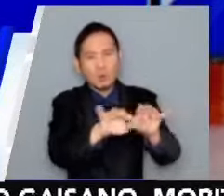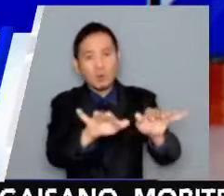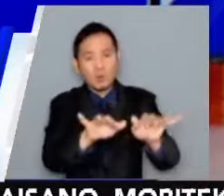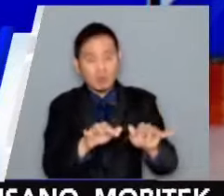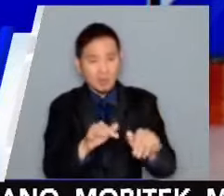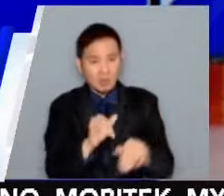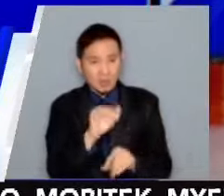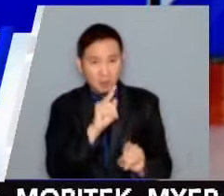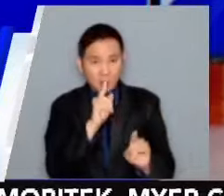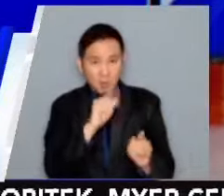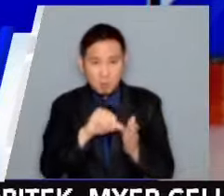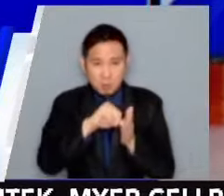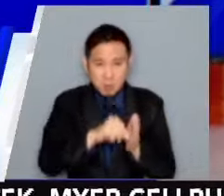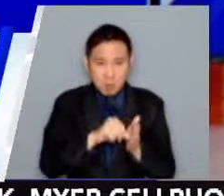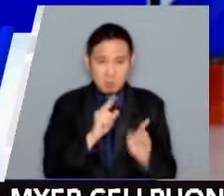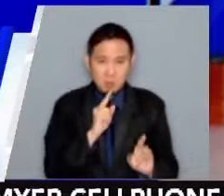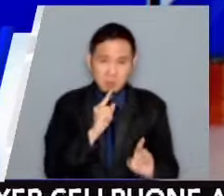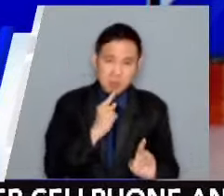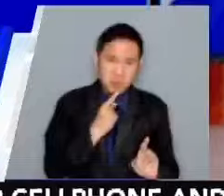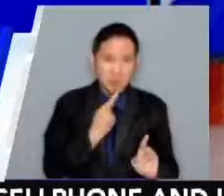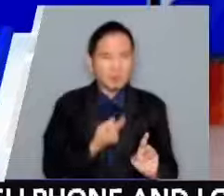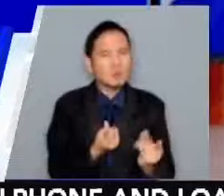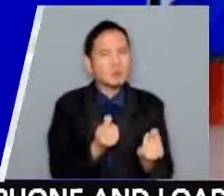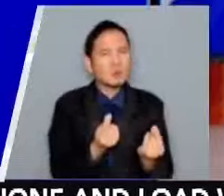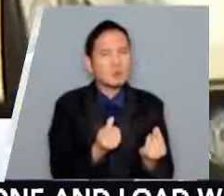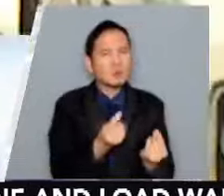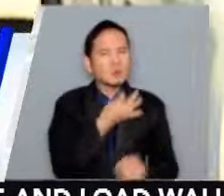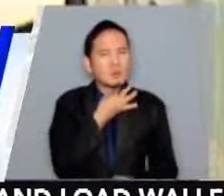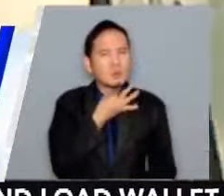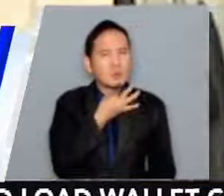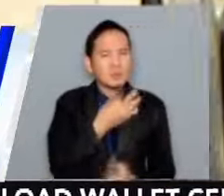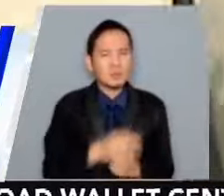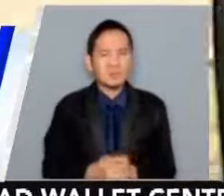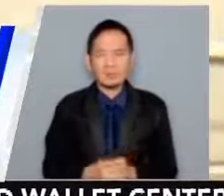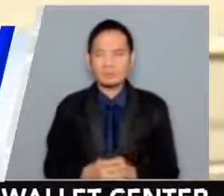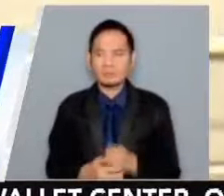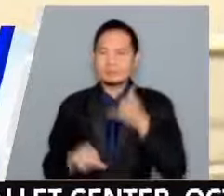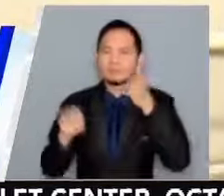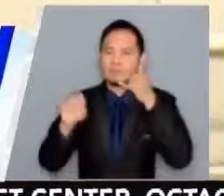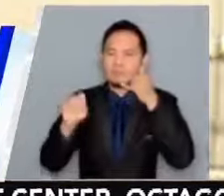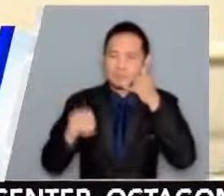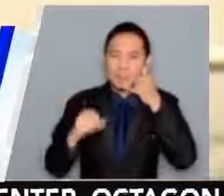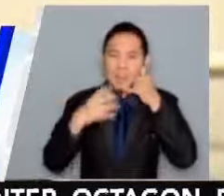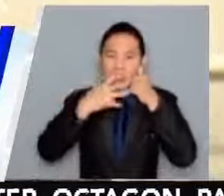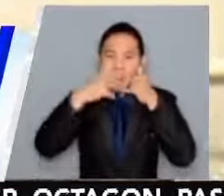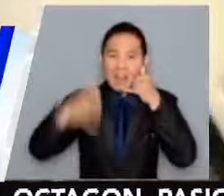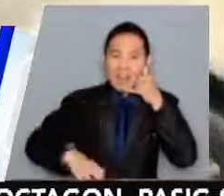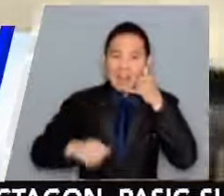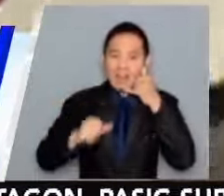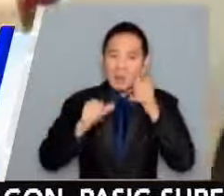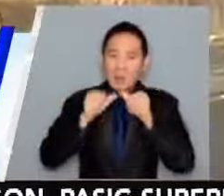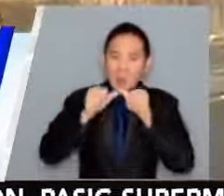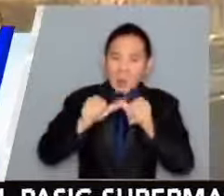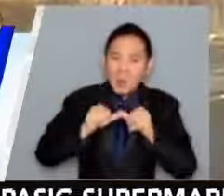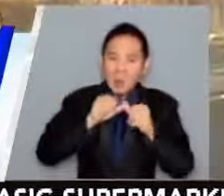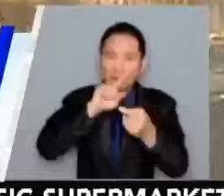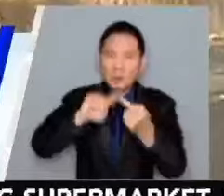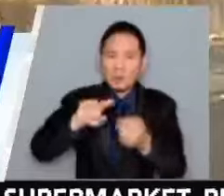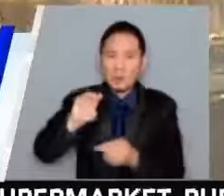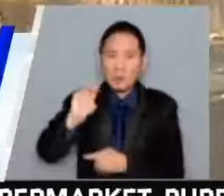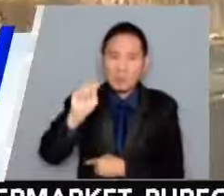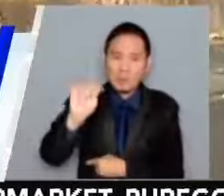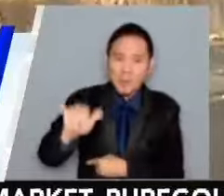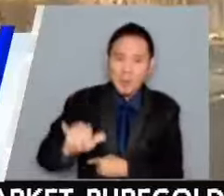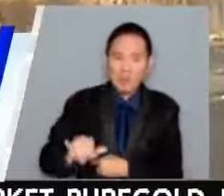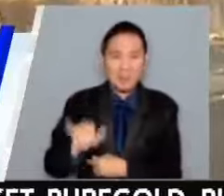naranasan nating init ng panahon? Well, yes, until May daw ang sabi ng pag-asa ang ating El Nino at definitely itong